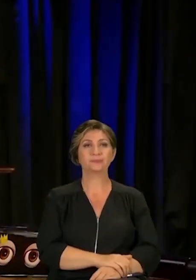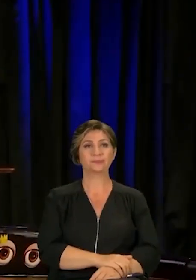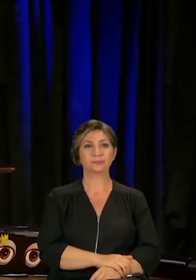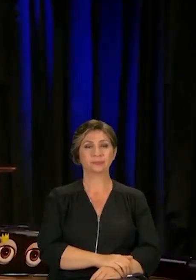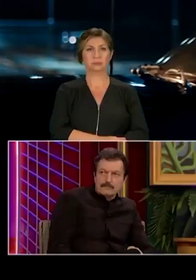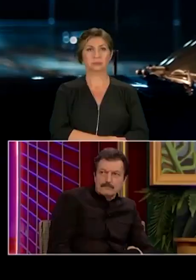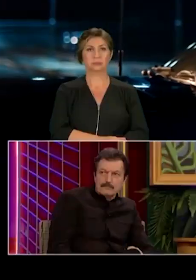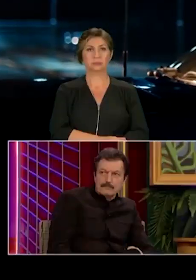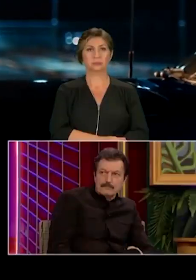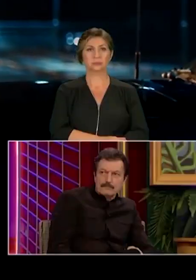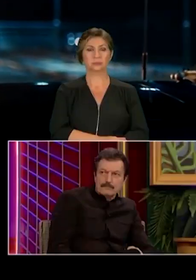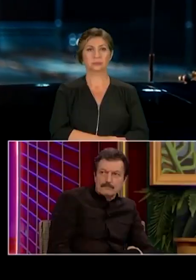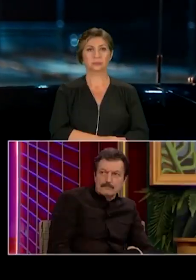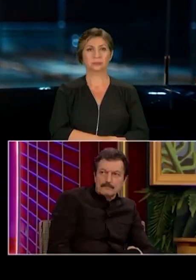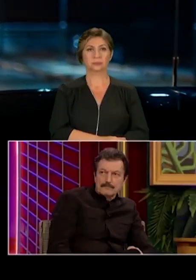bir iş.